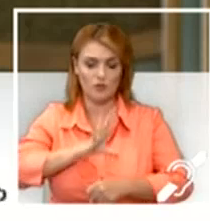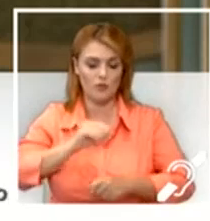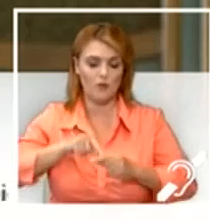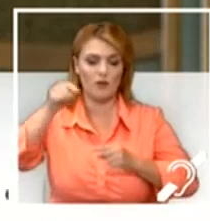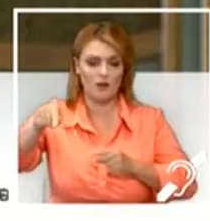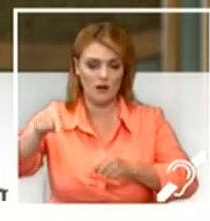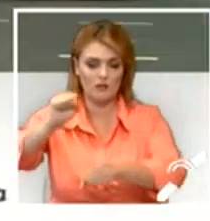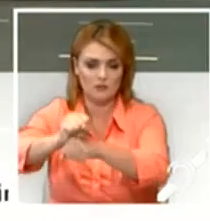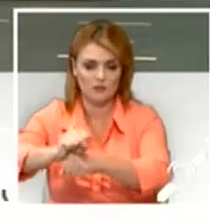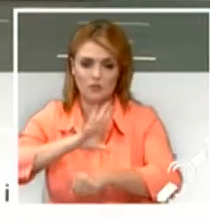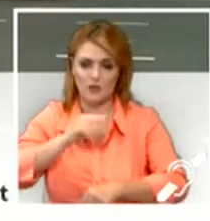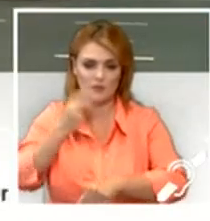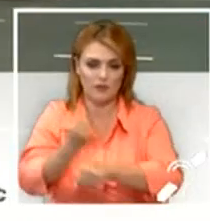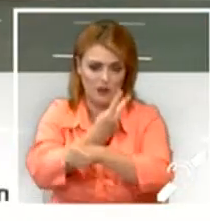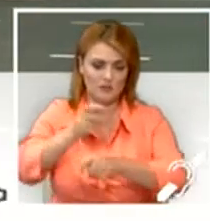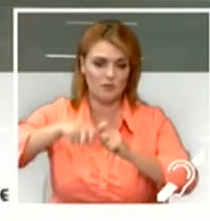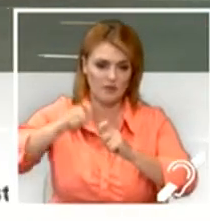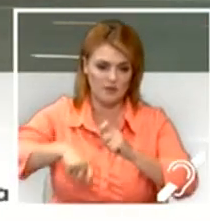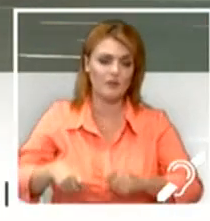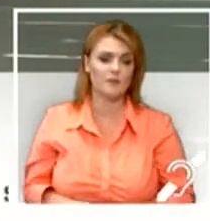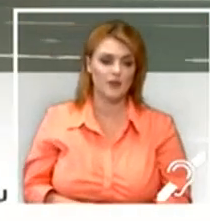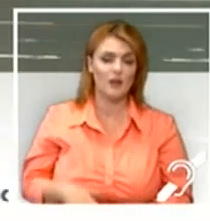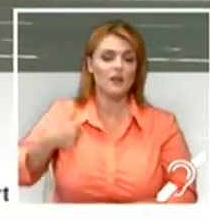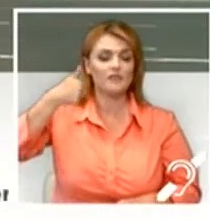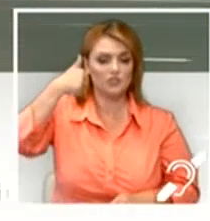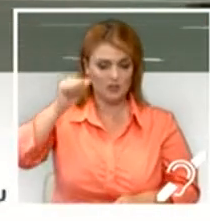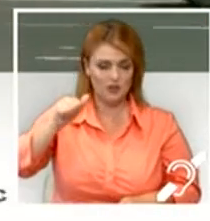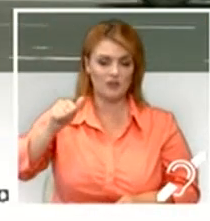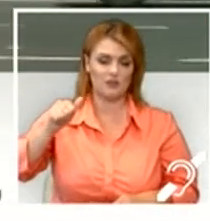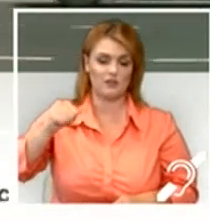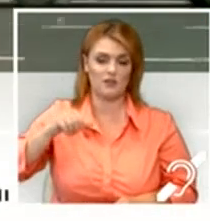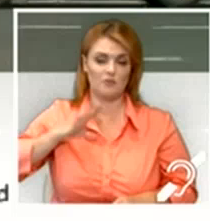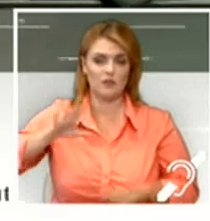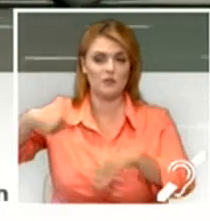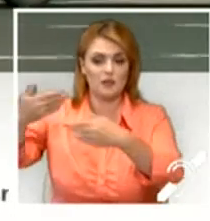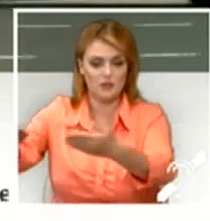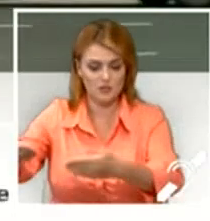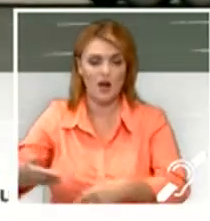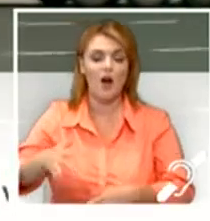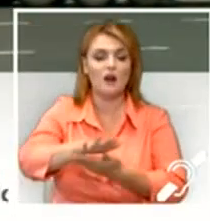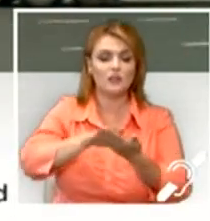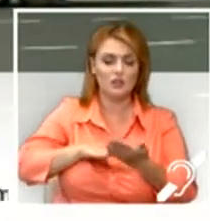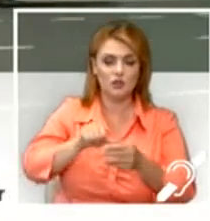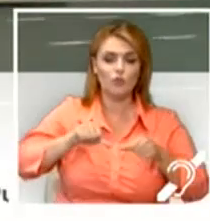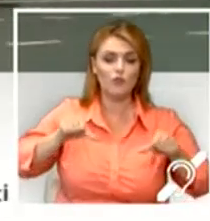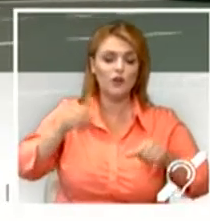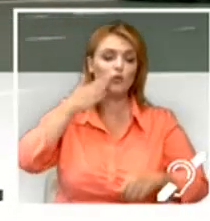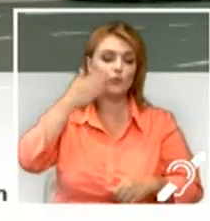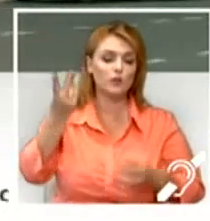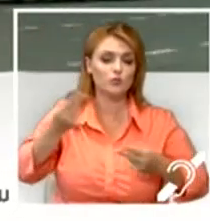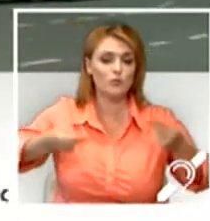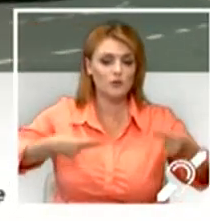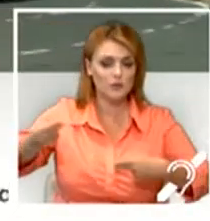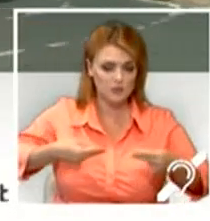nu se interconectează bazele de date. Ieri chiar am dat aviz pozitiv la proiectul acordului care urmează a fi semnat dintre Guvernul României și Guvernul Republicii